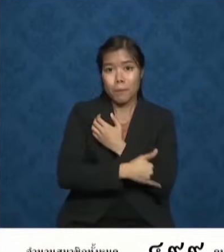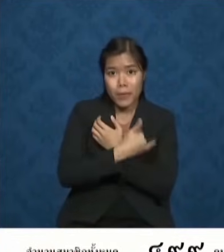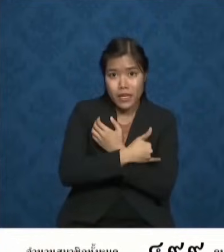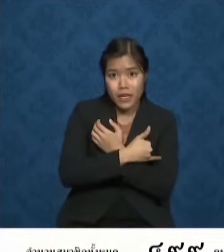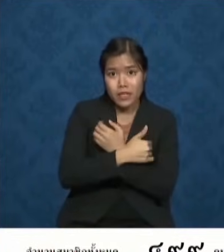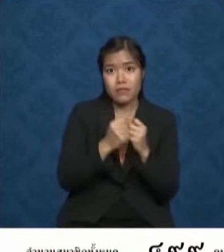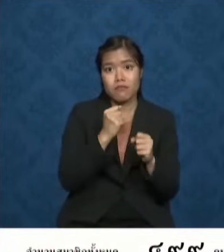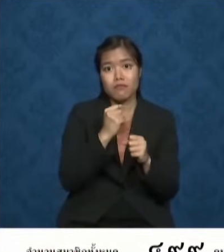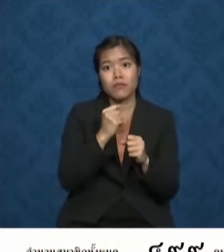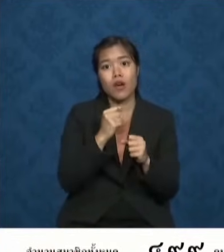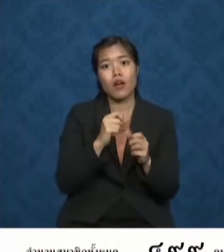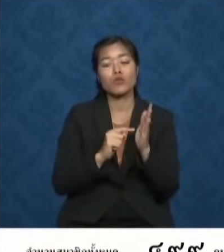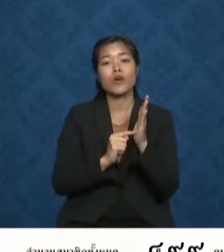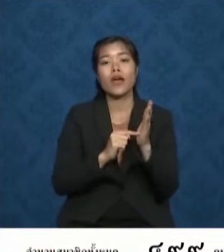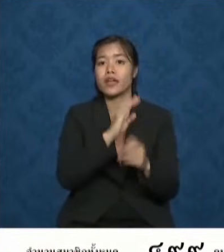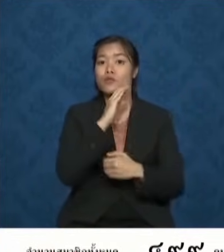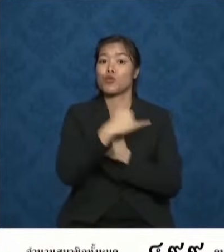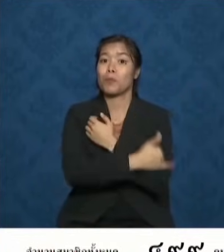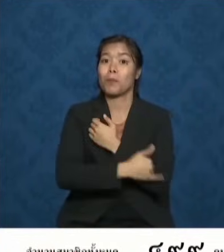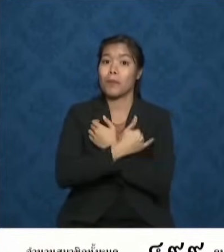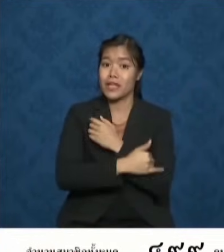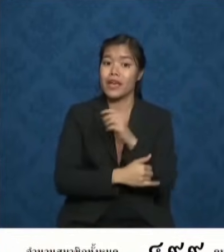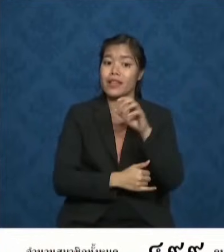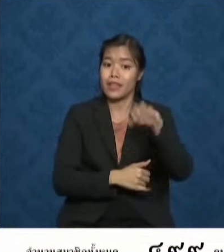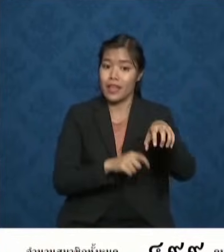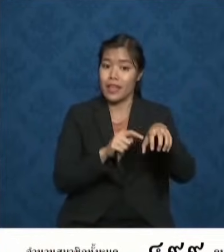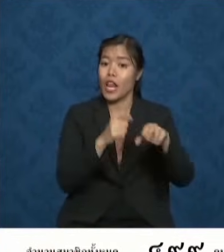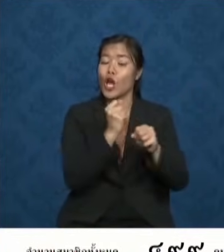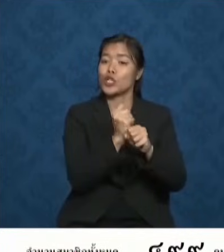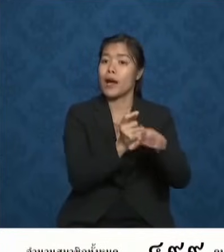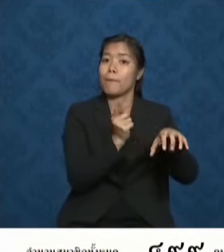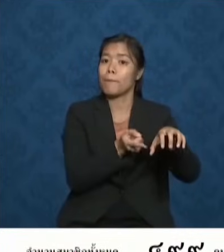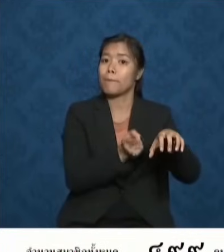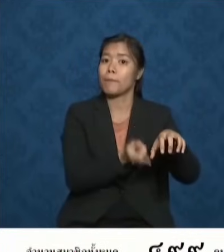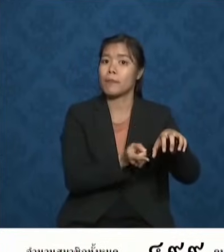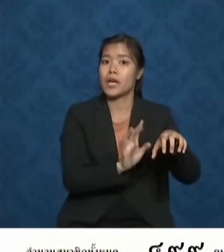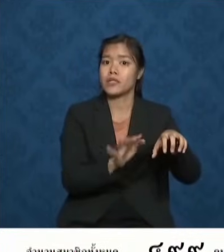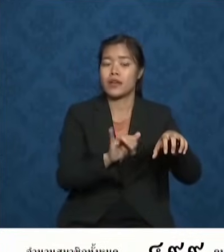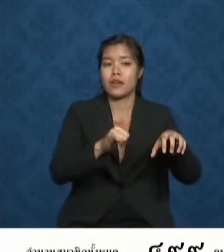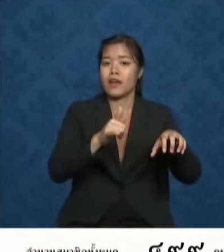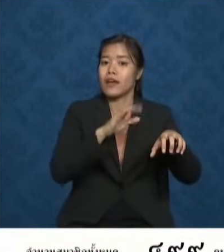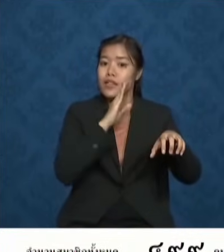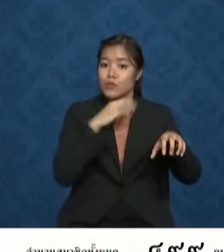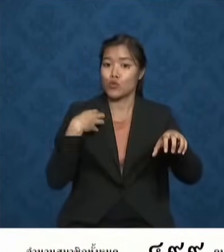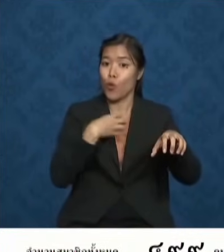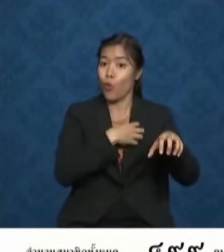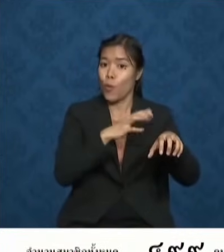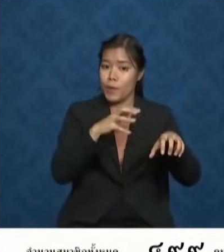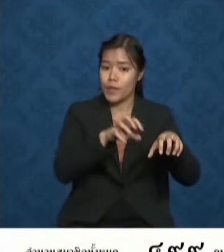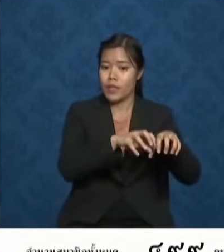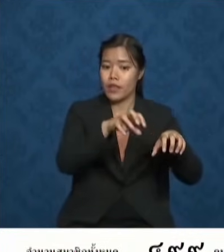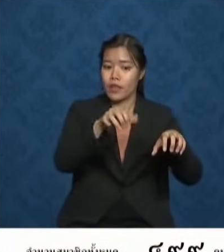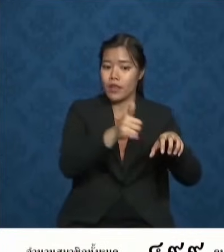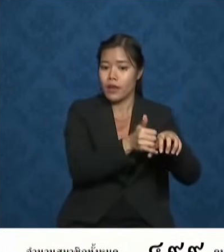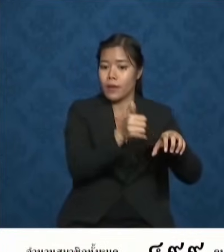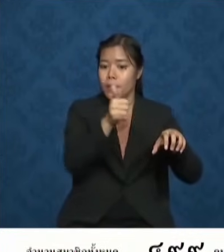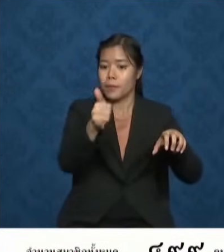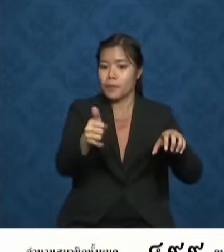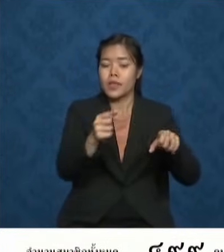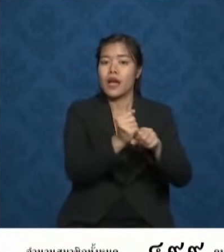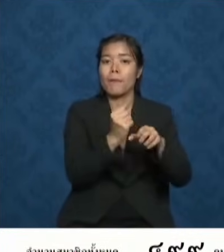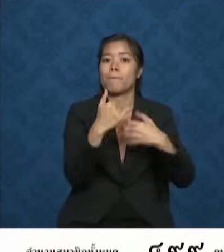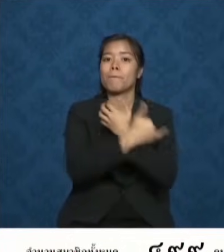ไม่ได้หมายความว่าไปอยู่ในประเทศกอไก่แล้วทำเฉพาะในประเทศกอไก่นะบางประเทศที่เราไม่มีทูตเราก็อนุโลมให้พวกนี้ทำคว